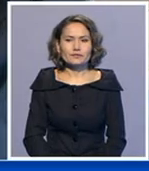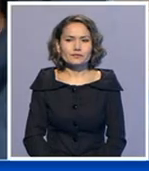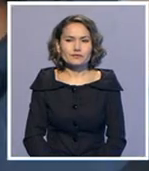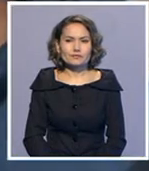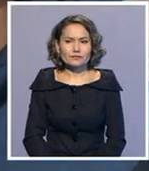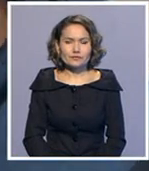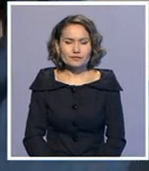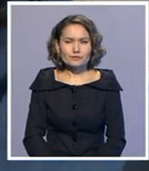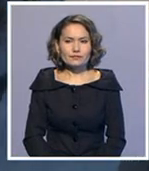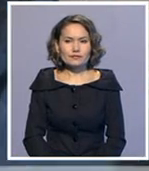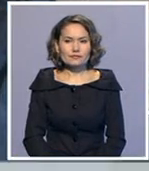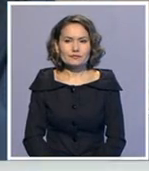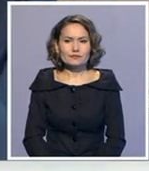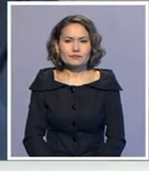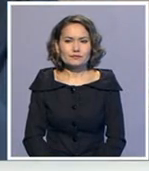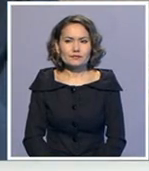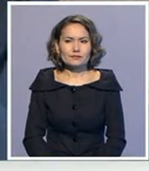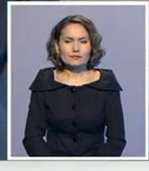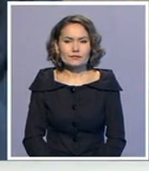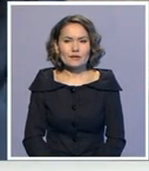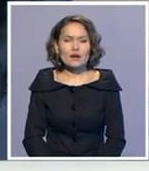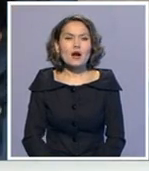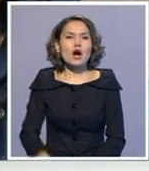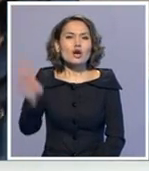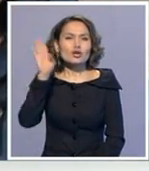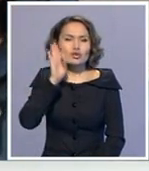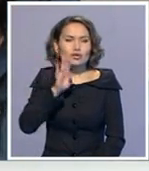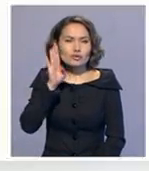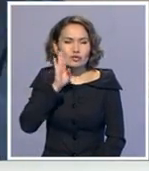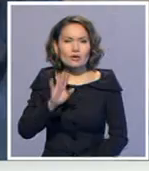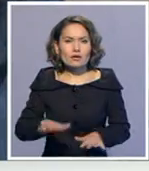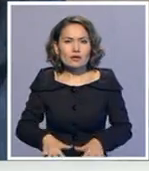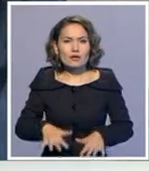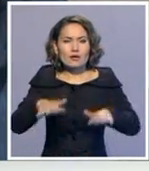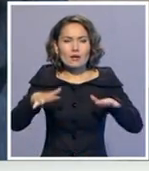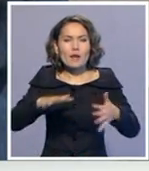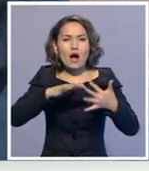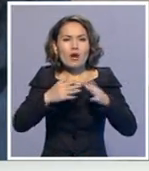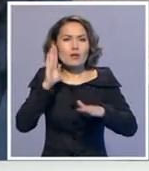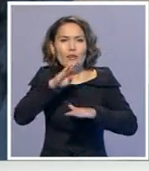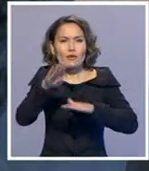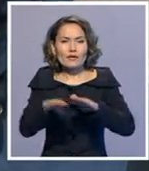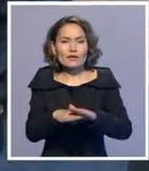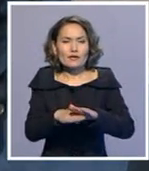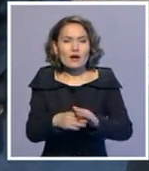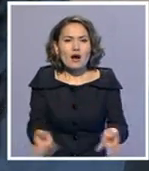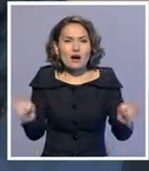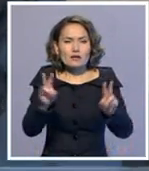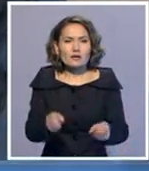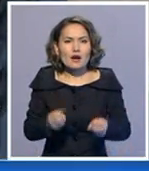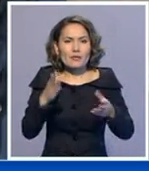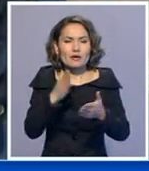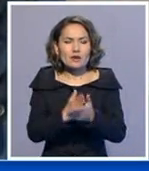Теоретически существует угроза подтопления села. Теориялық тұрғыдан алғанда олды су басу мүмкін. Өйткені әр минут сайын судың деңгейі